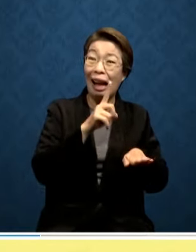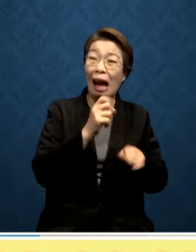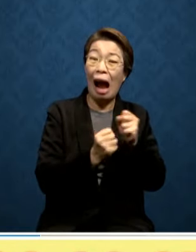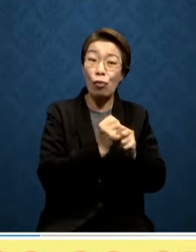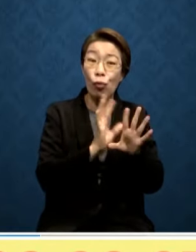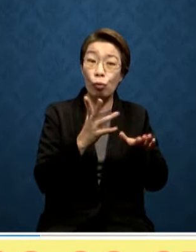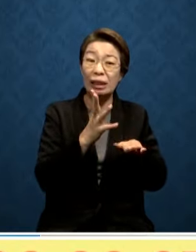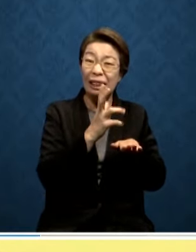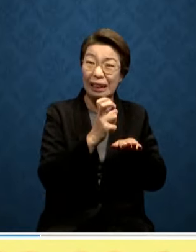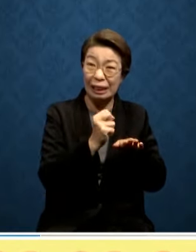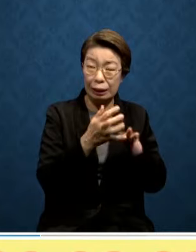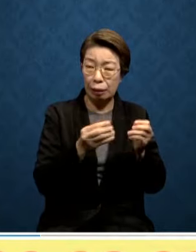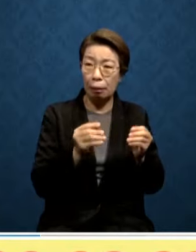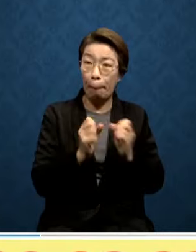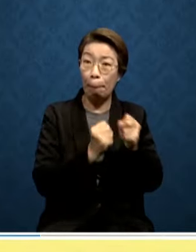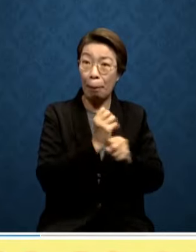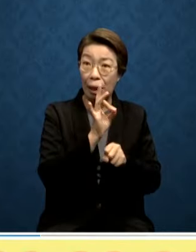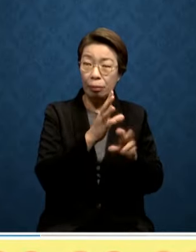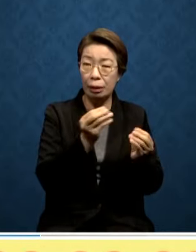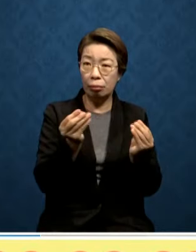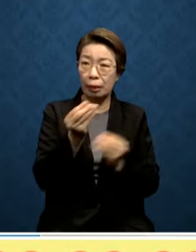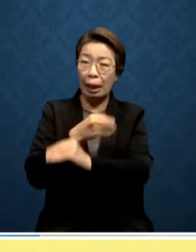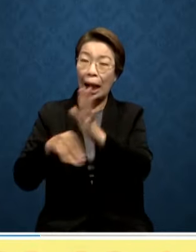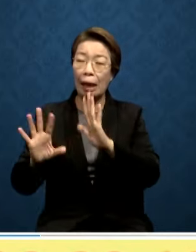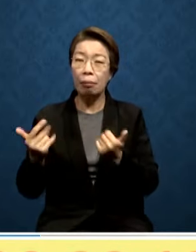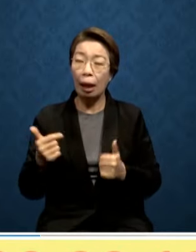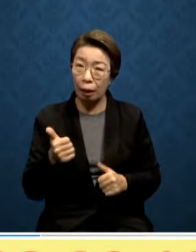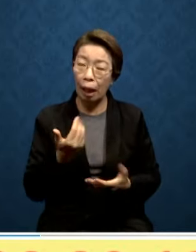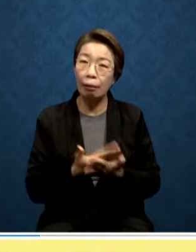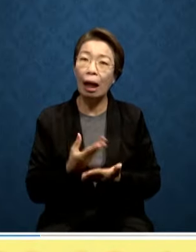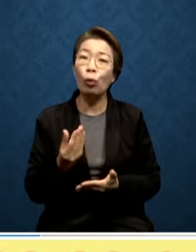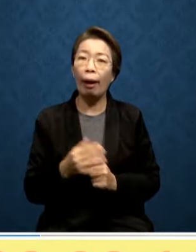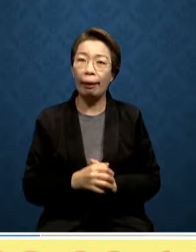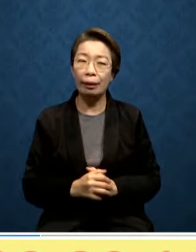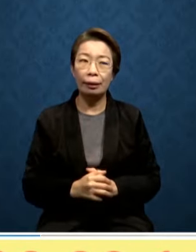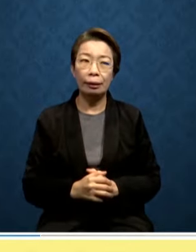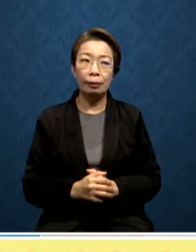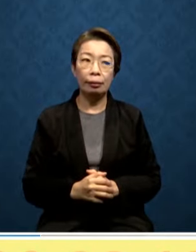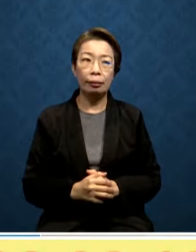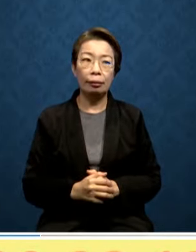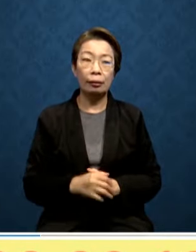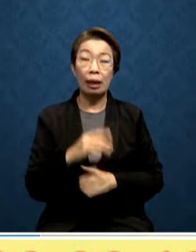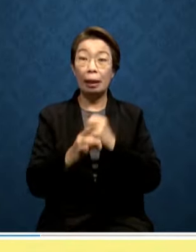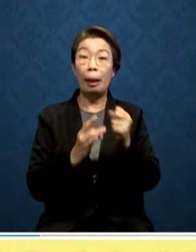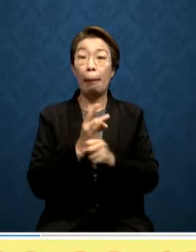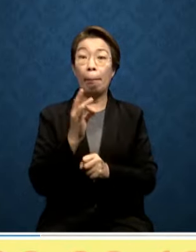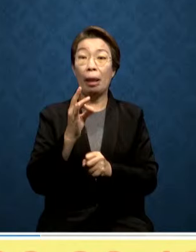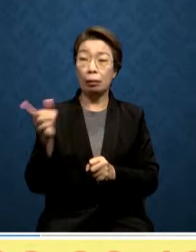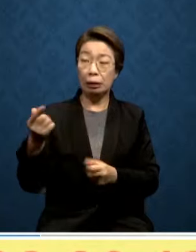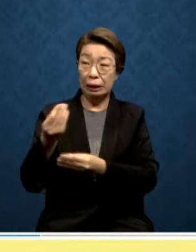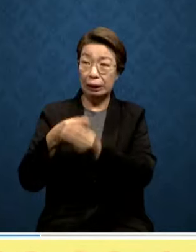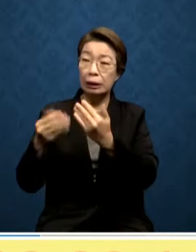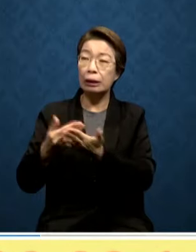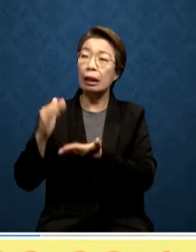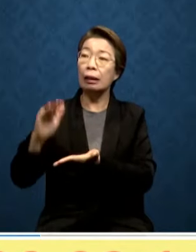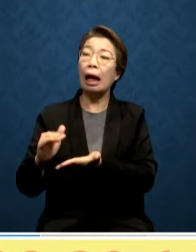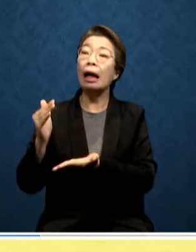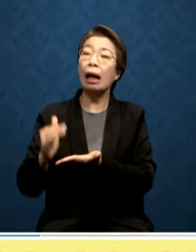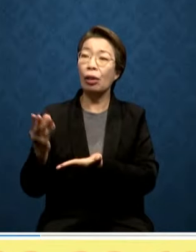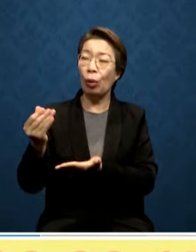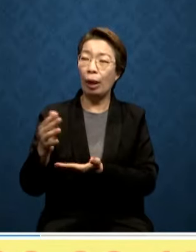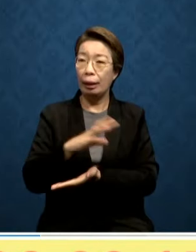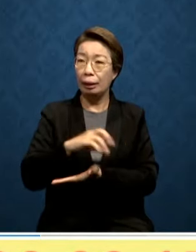หมดอายุ8ปีเนี่ยสำคัญผมว่าท่านจำหน่ายเราได้นะแต่เมื่อครบ8ปีแล้วอ่ะท่านซื้อคืนกลับในราคาเท่าไหร่เพื่อท่านเอา